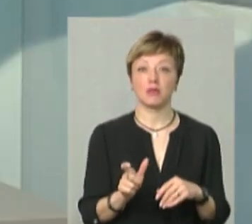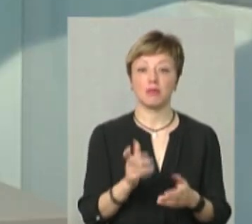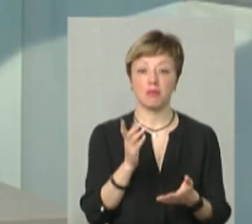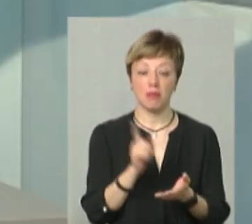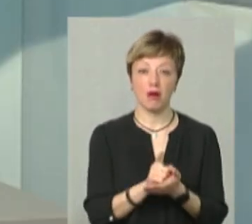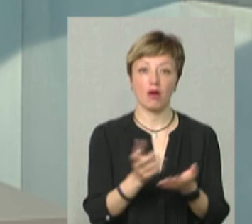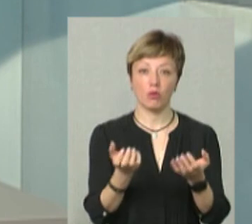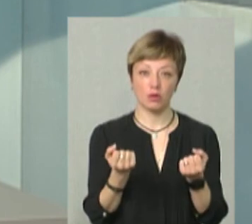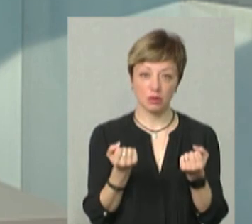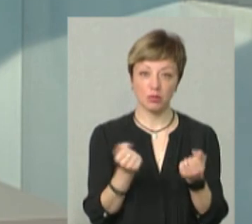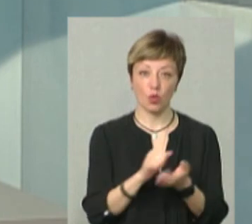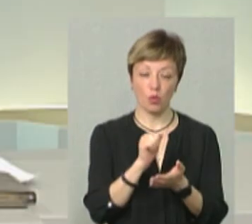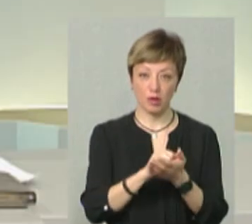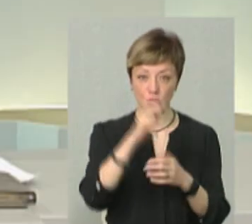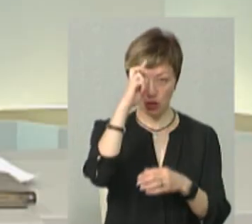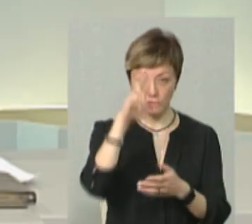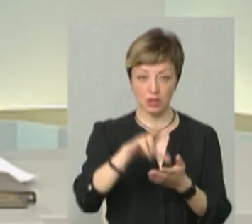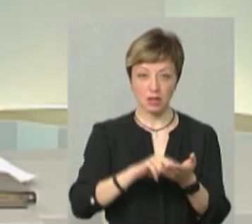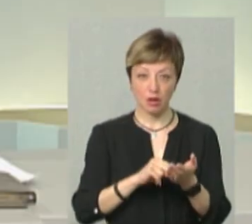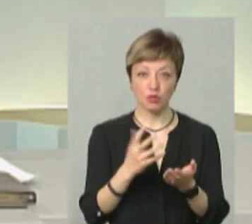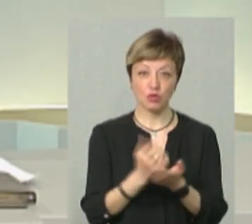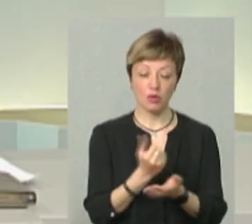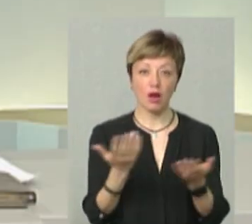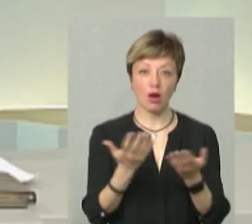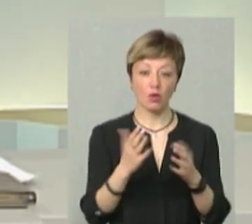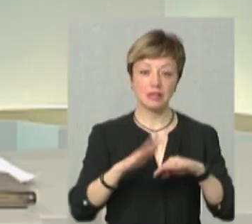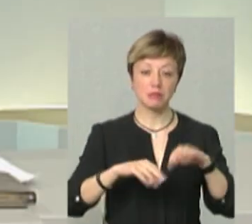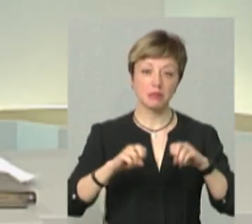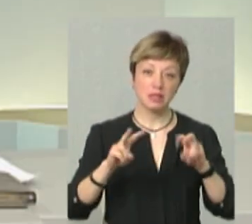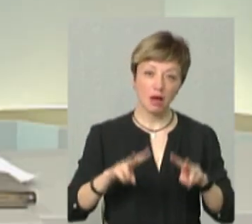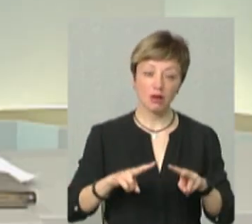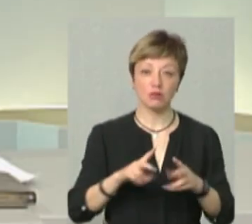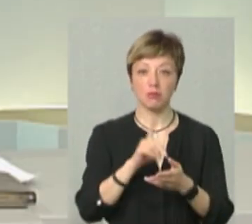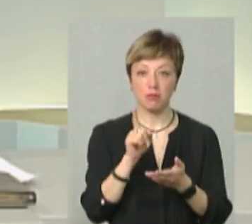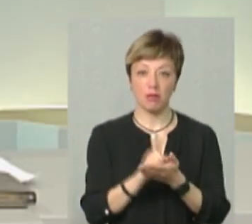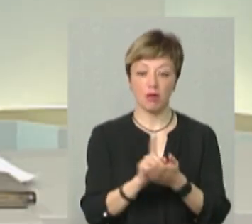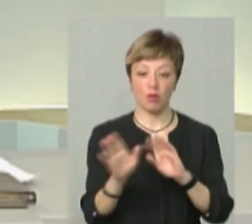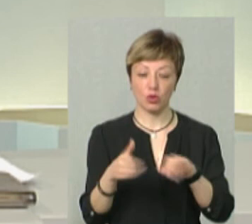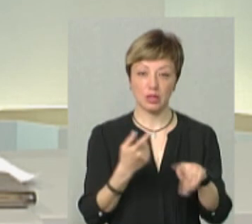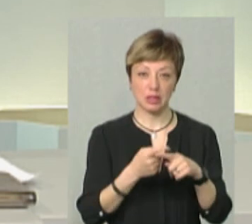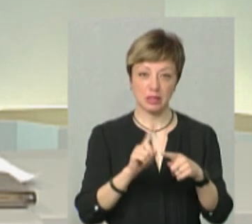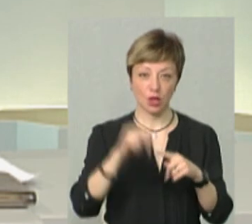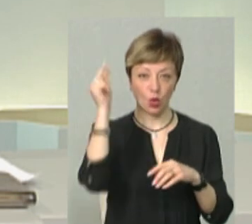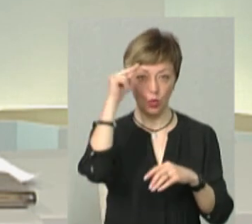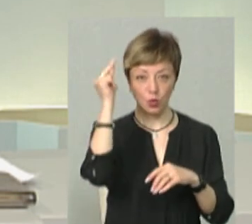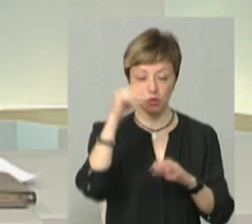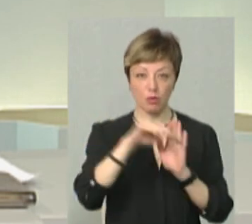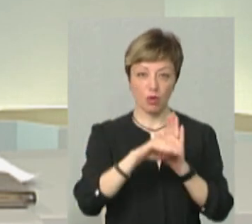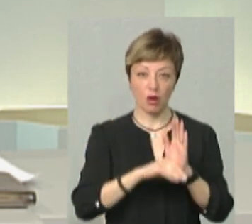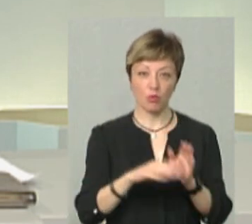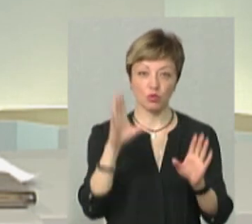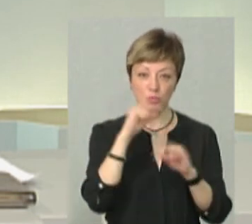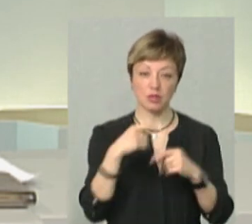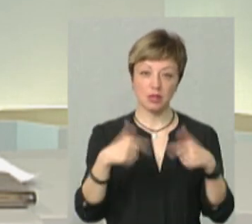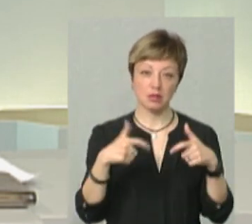має отримати документ державного зразка про здобуття якоїсь спеціальності чи професії, вона має пройти цей курс, ці програми і успішно